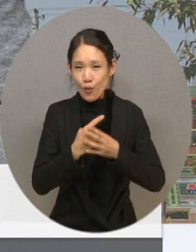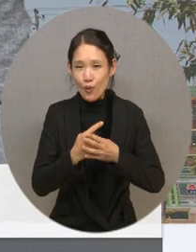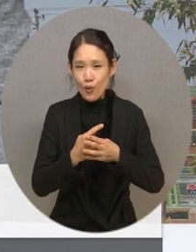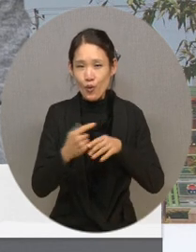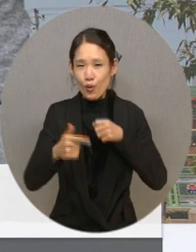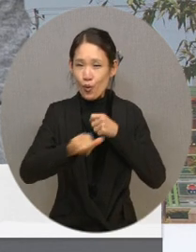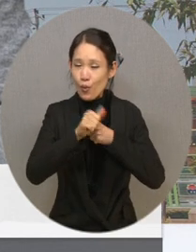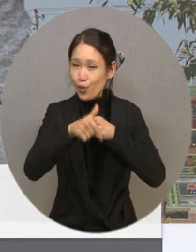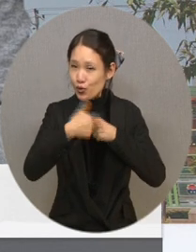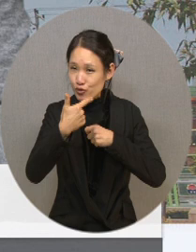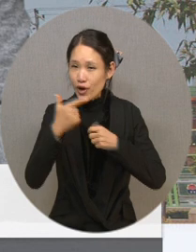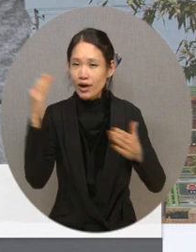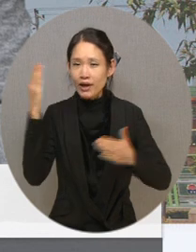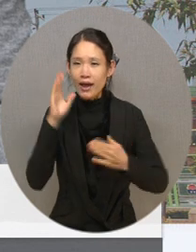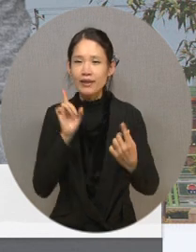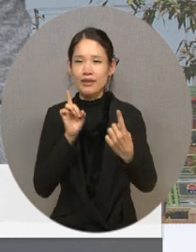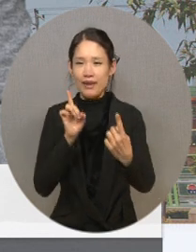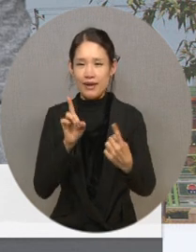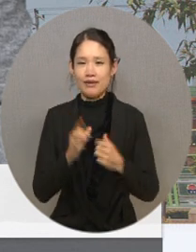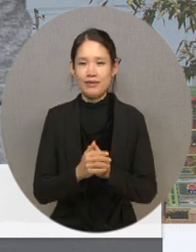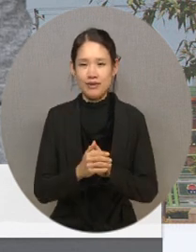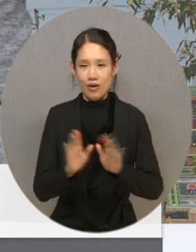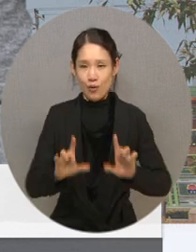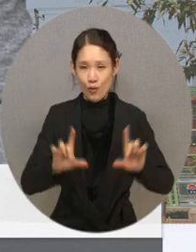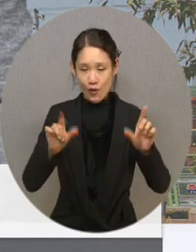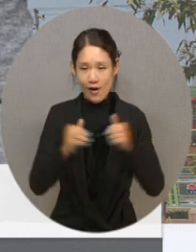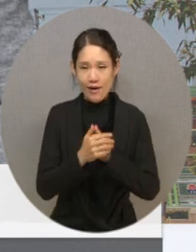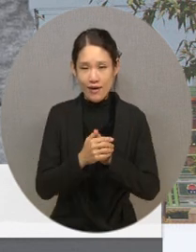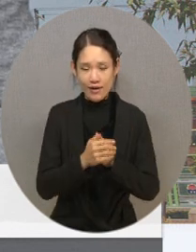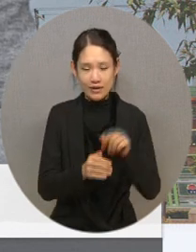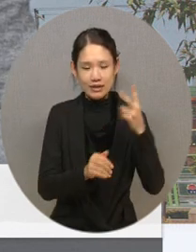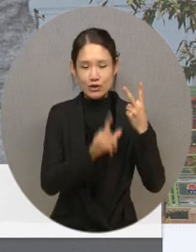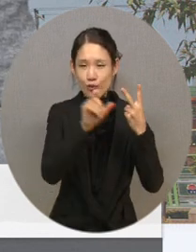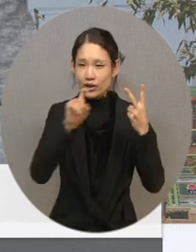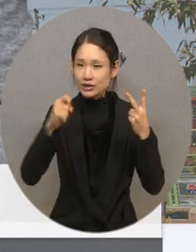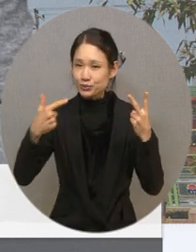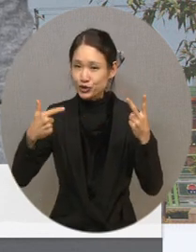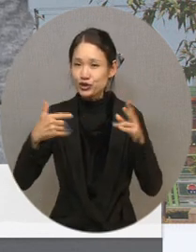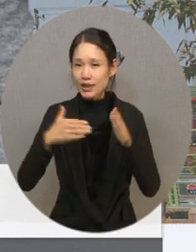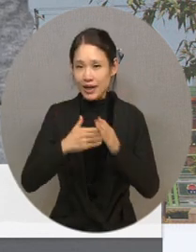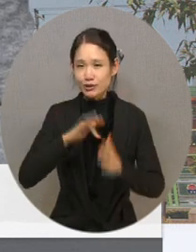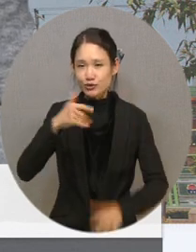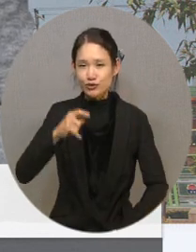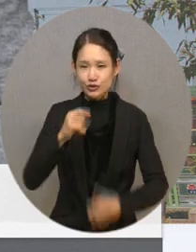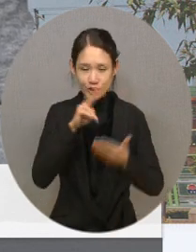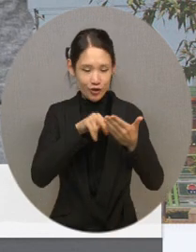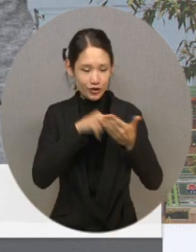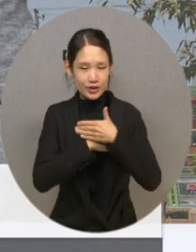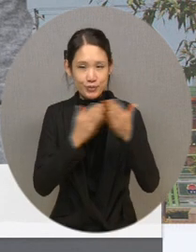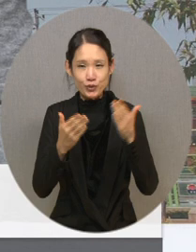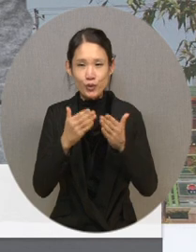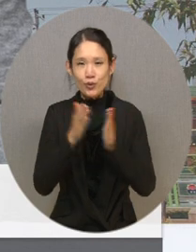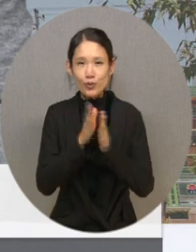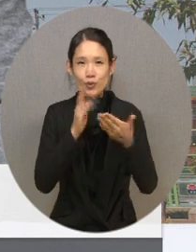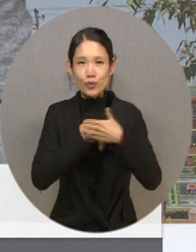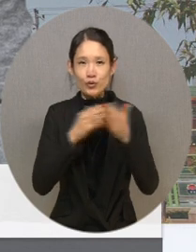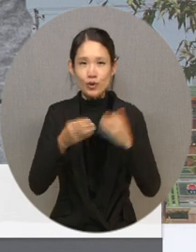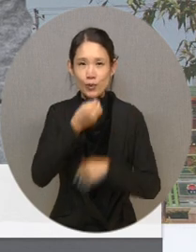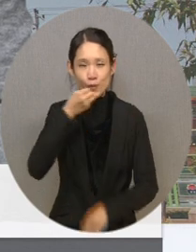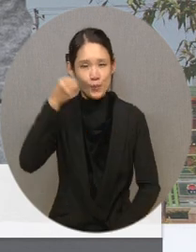고학년 초등학생을 대상으로 하며 오는 16일까지 순천 시립도서관 홈페이지에서 신청하면